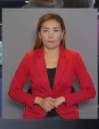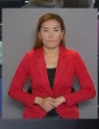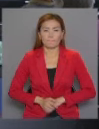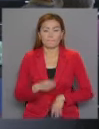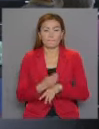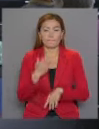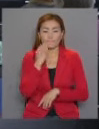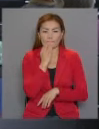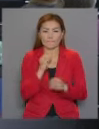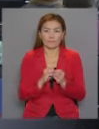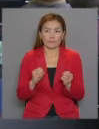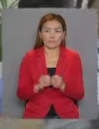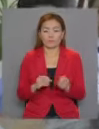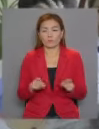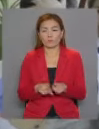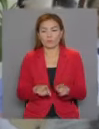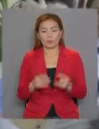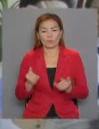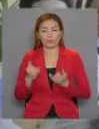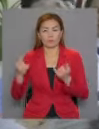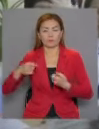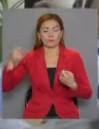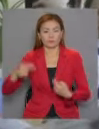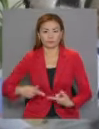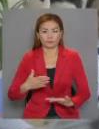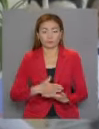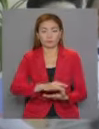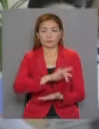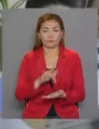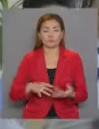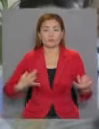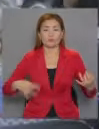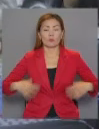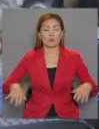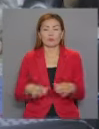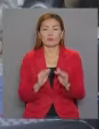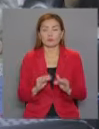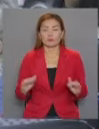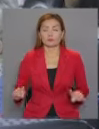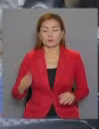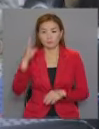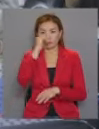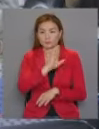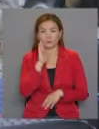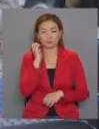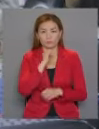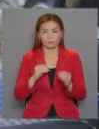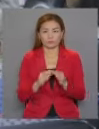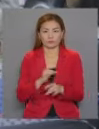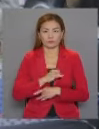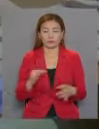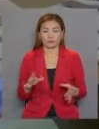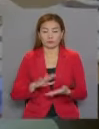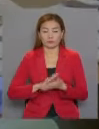Қазыналы қарттар қай уақытта болмасын сый құрметке лайықты. Қаламыздағы домбыра үйірмесінің бүлдіршіндері мен ата-аналары қарттар үйінде мерекелік